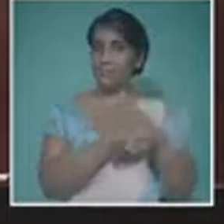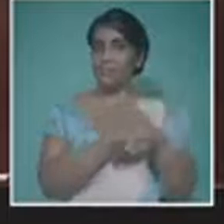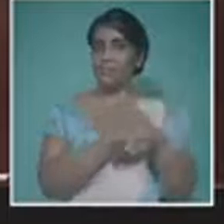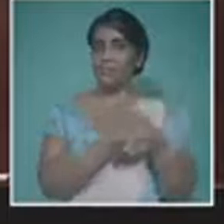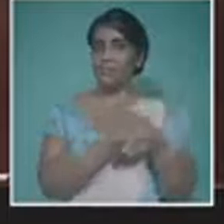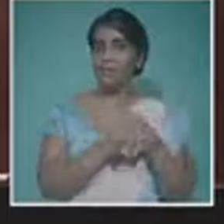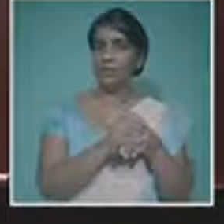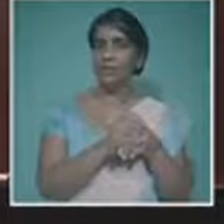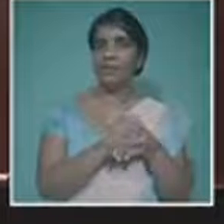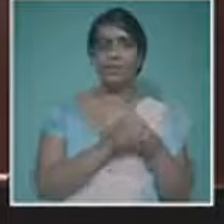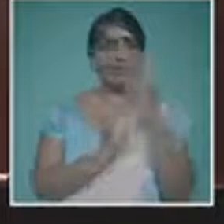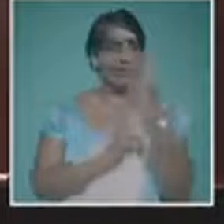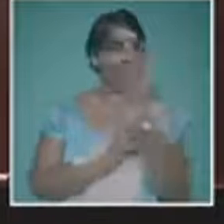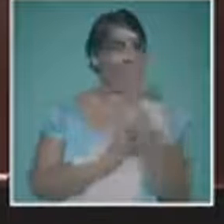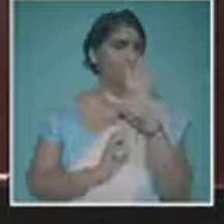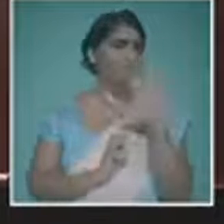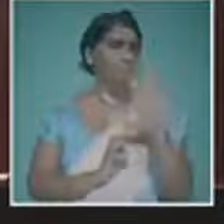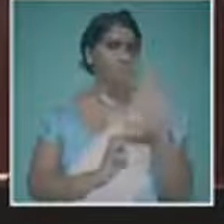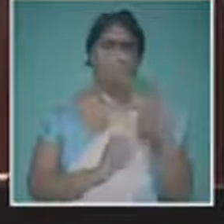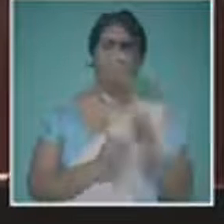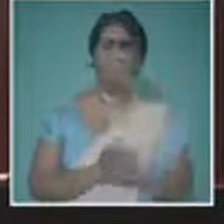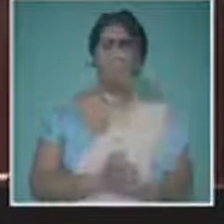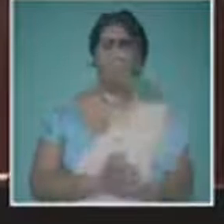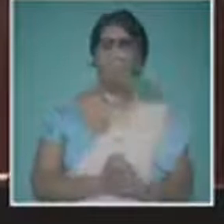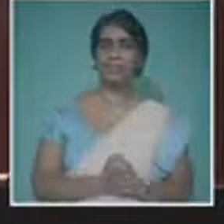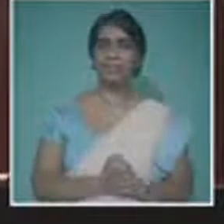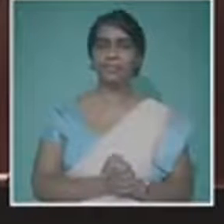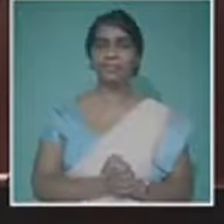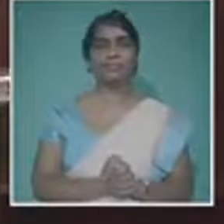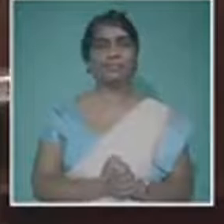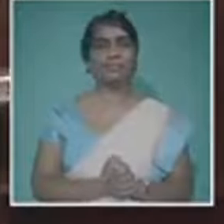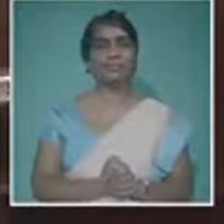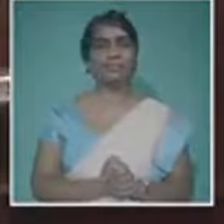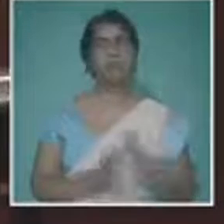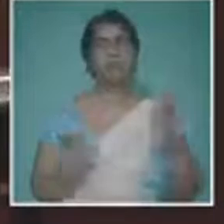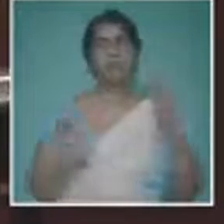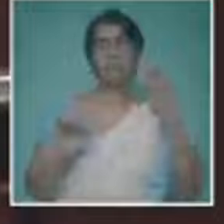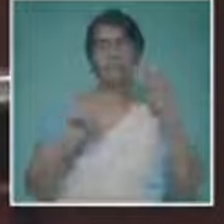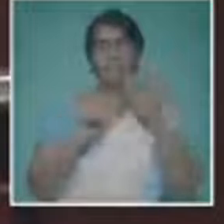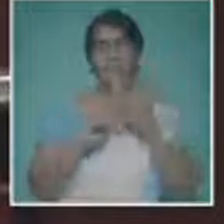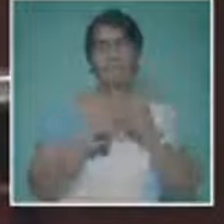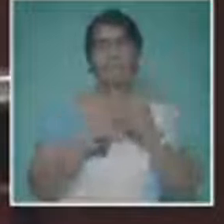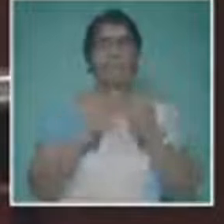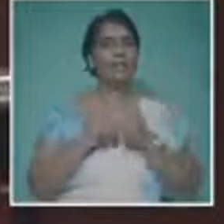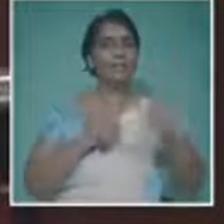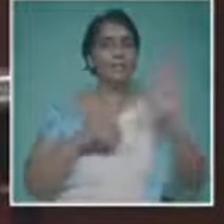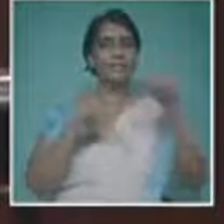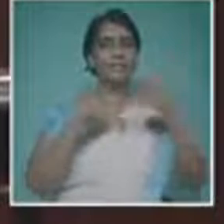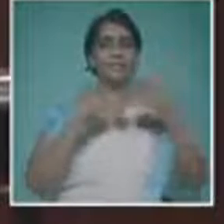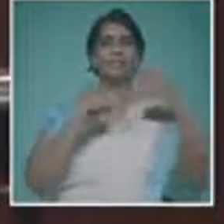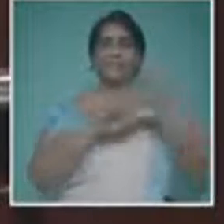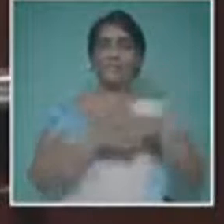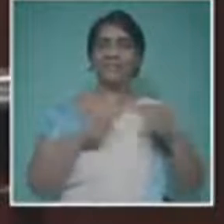Edhirkatchi Tarappil Irundhu Naangu Aindhu Per Thaan Irukkindrom Indha Naattai